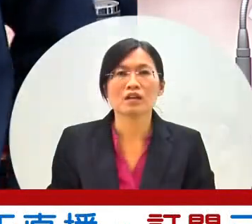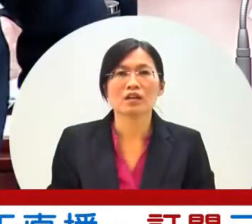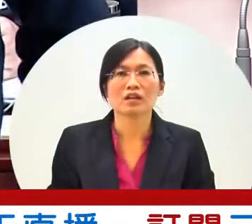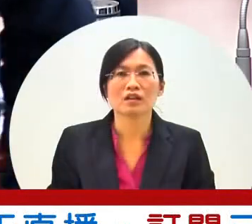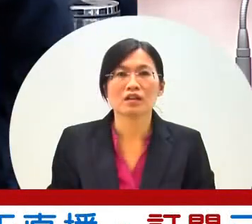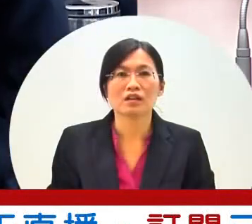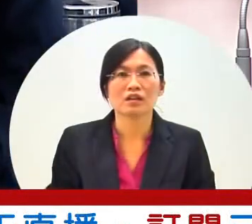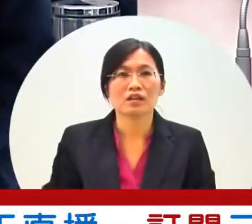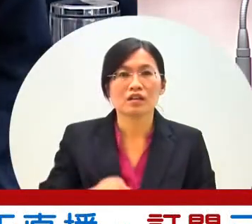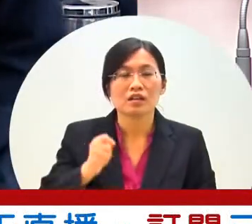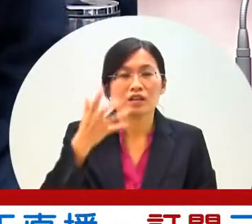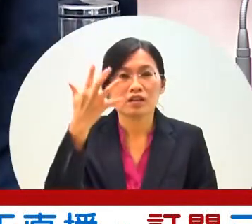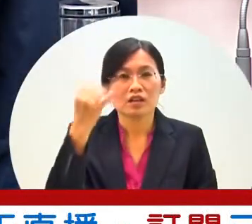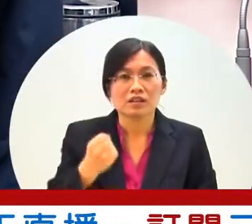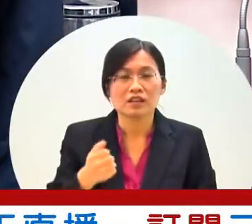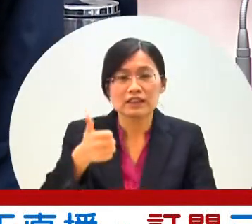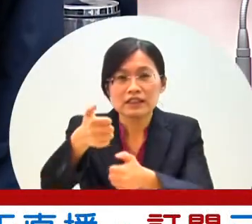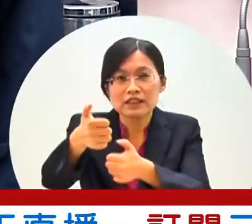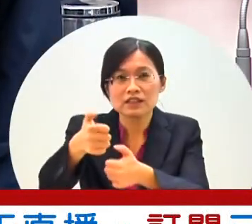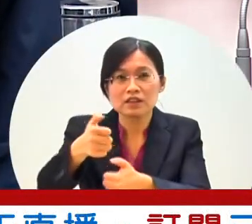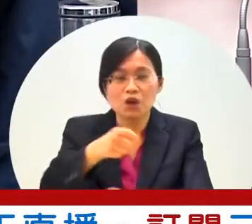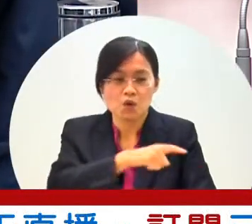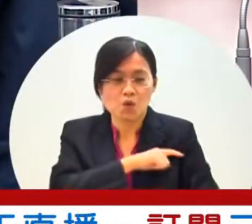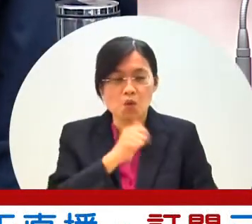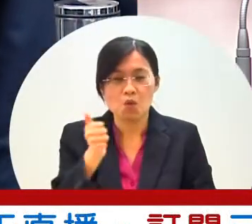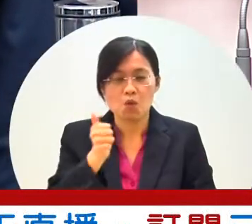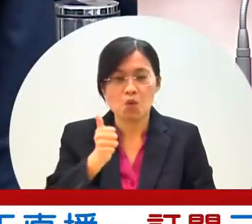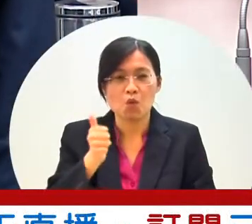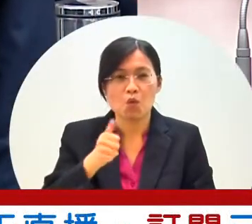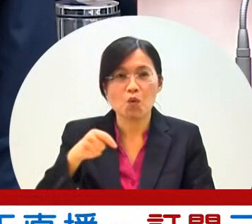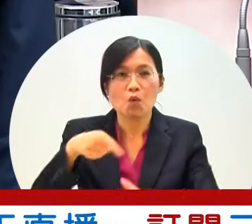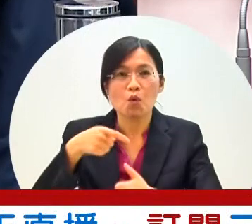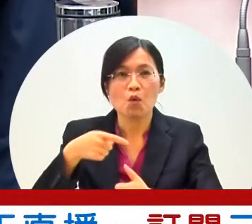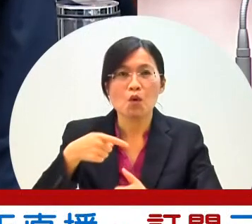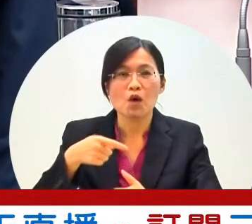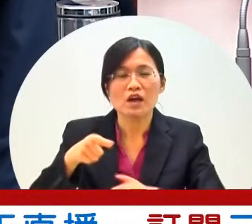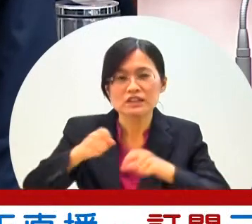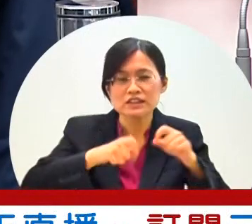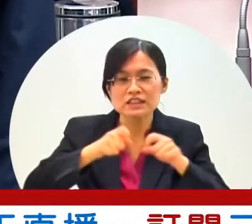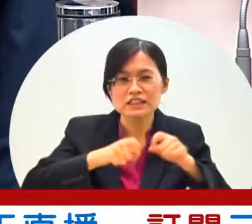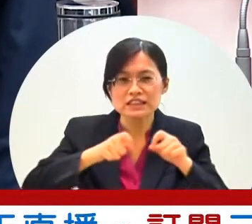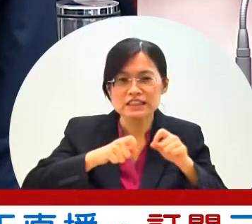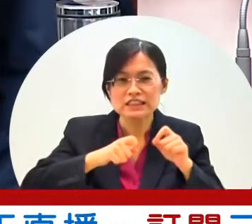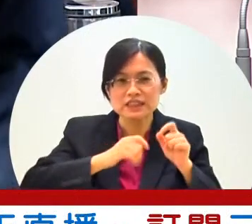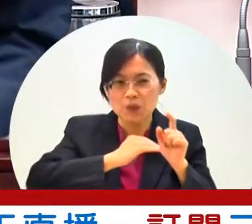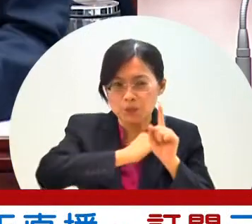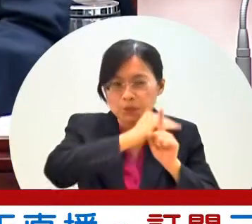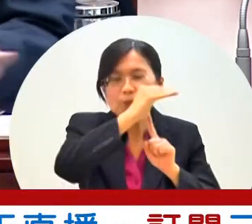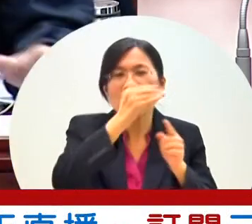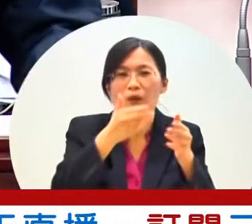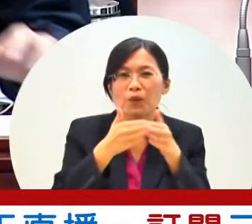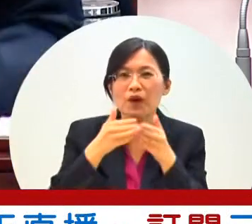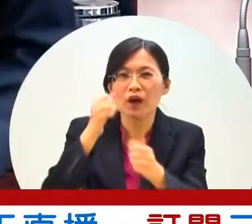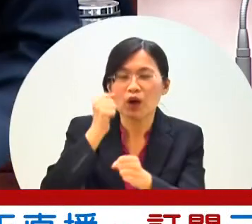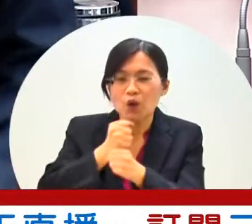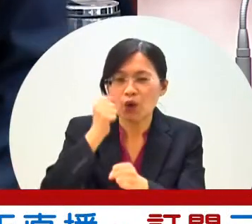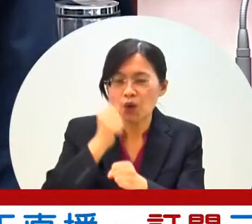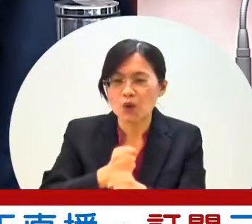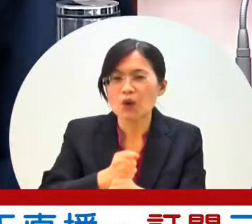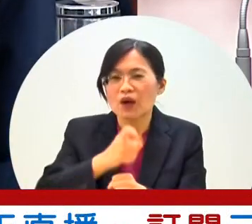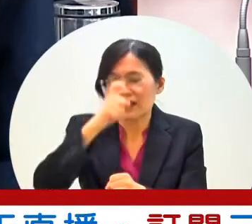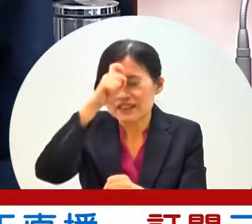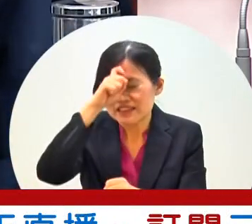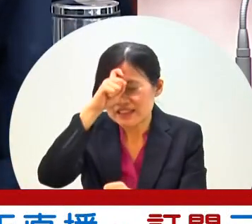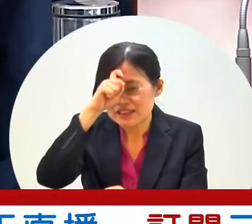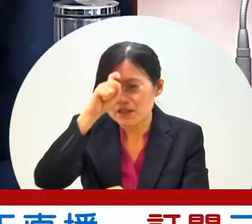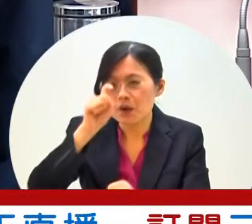议长，谢谢郭议员指教。政策要有高度了哈，但是做事情要能够接地气，来解